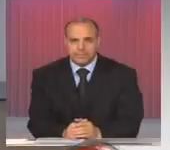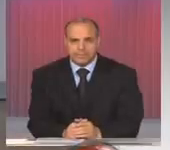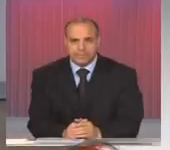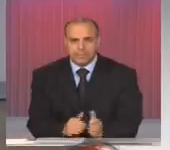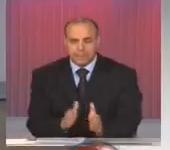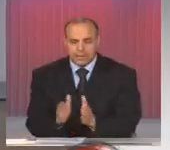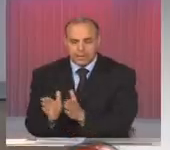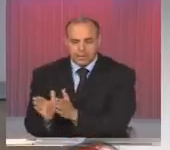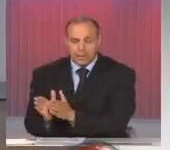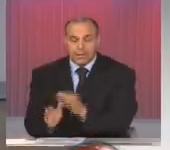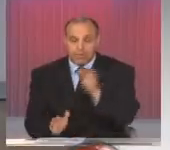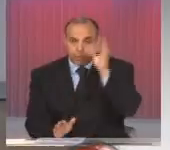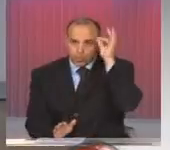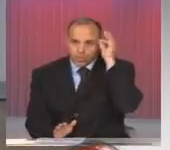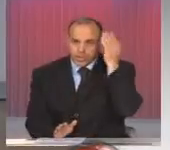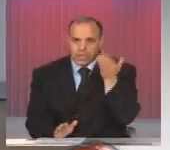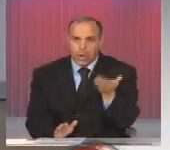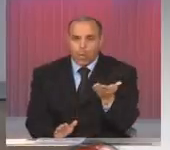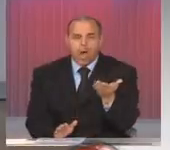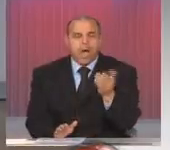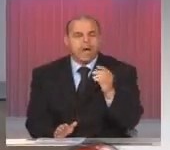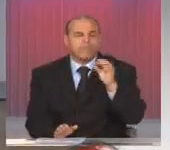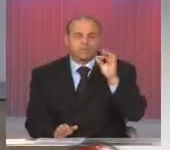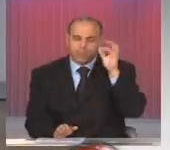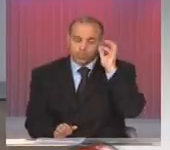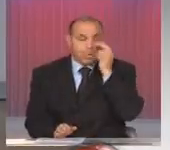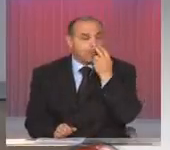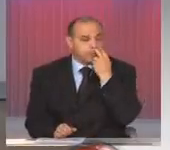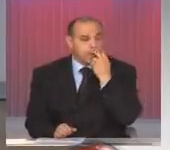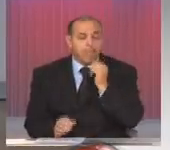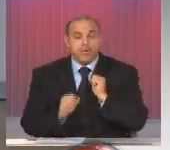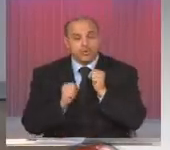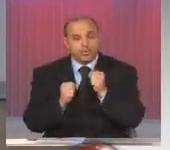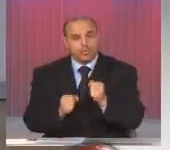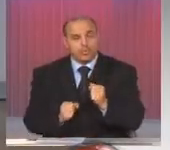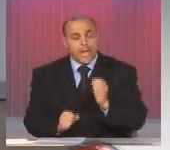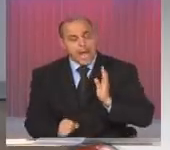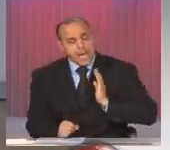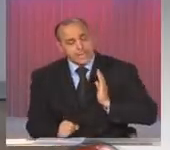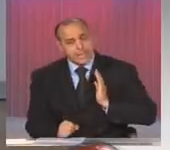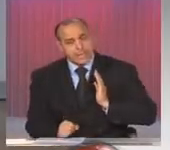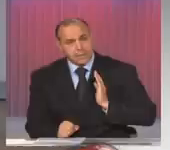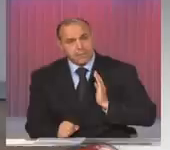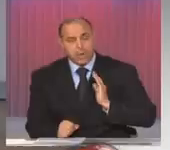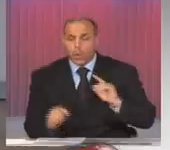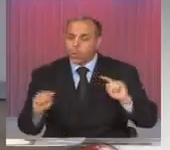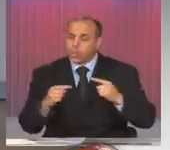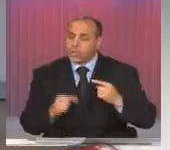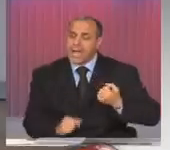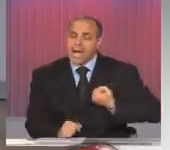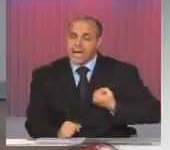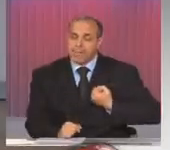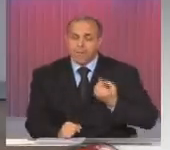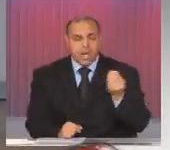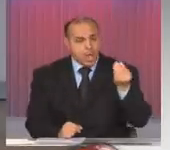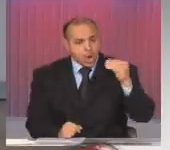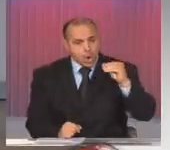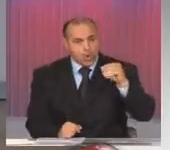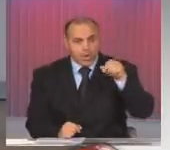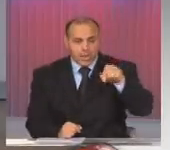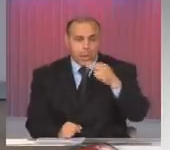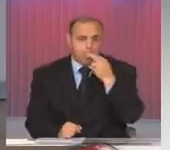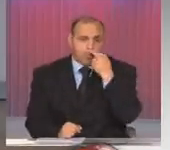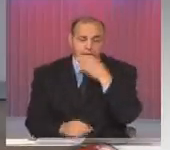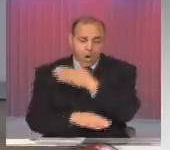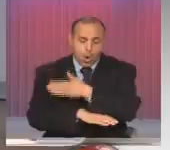في الشأن الوطني، مثل الوضع الأمني في البلاد ومتابعة مجهودات قوات الجيش الوطني في مقاومة الإرهاب إضافة إلى الوضع الأمني